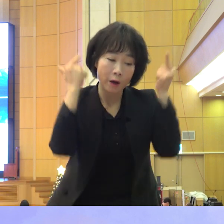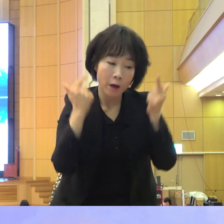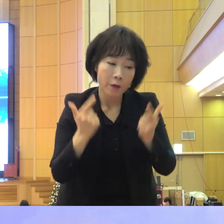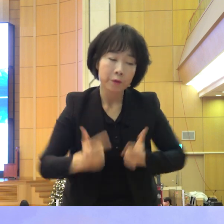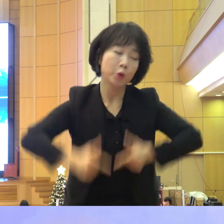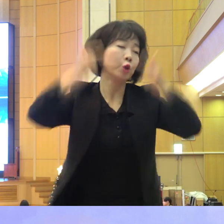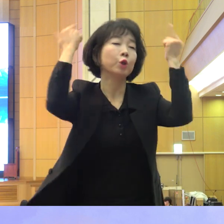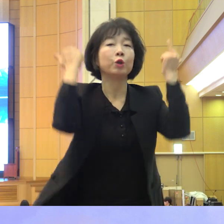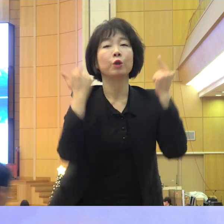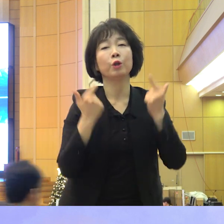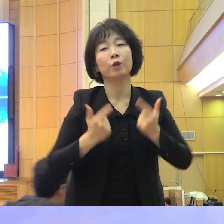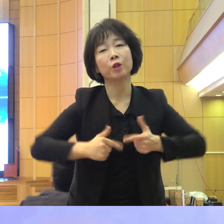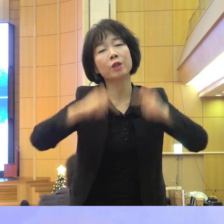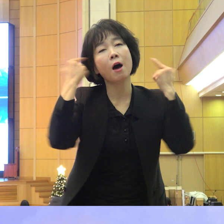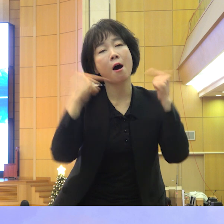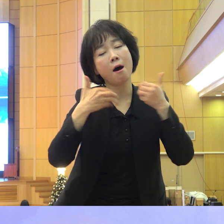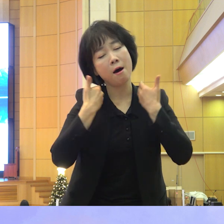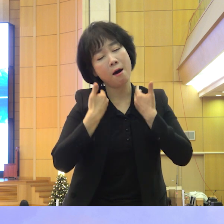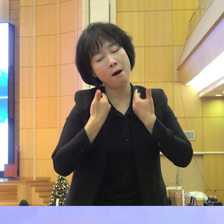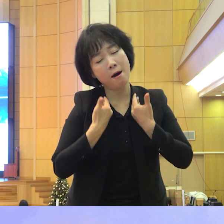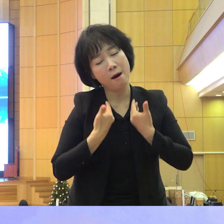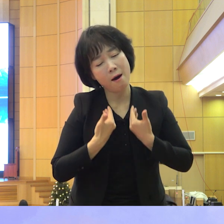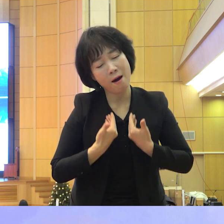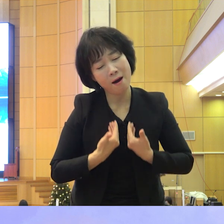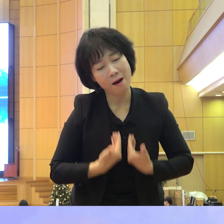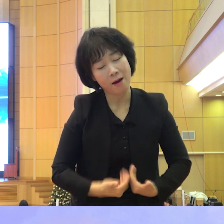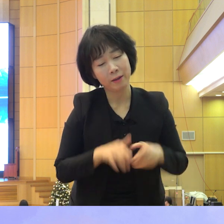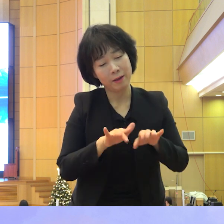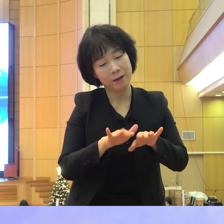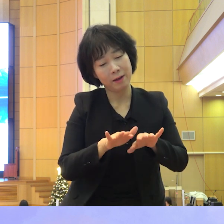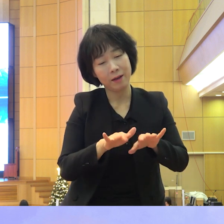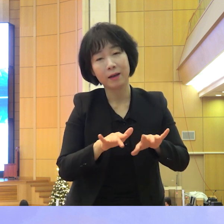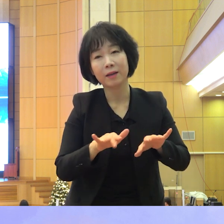순탄하여 늘